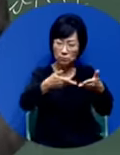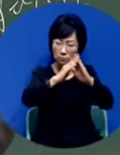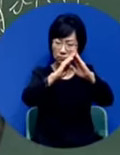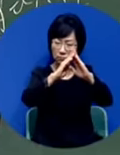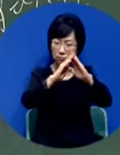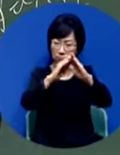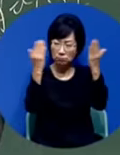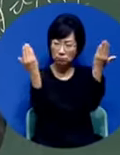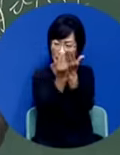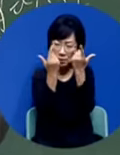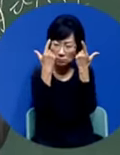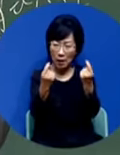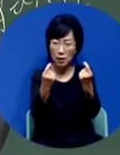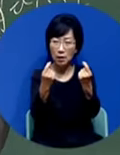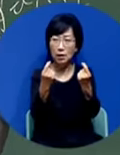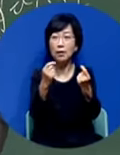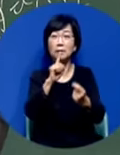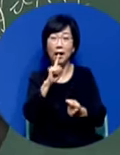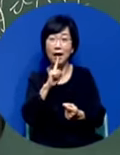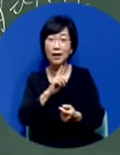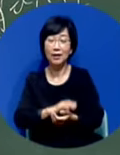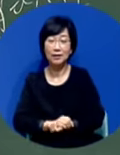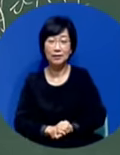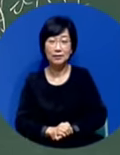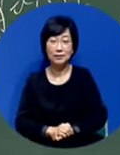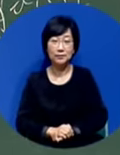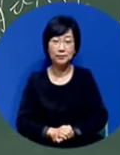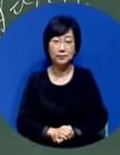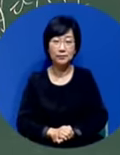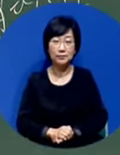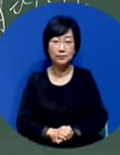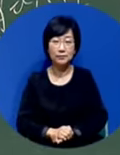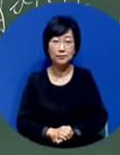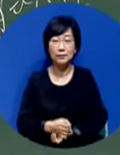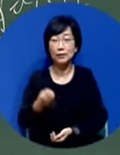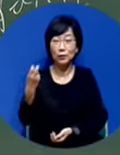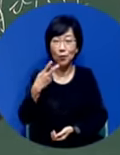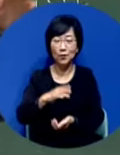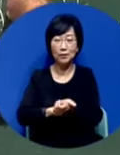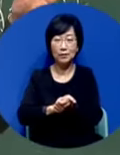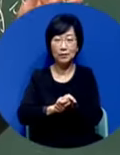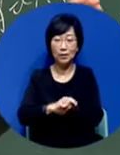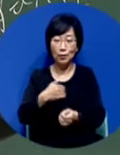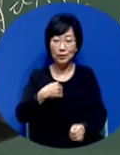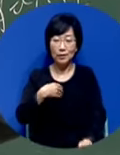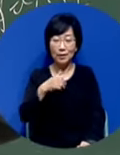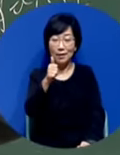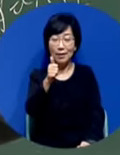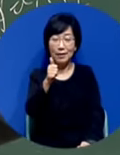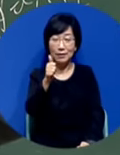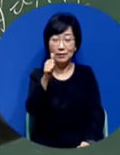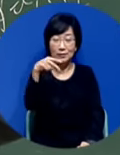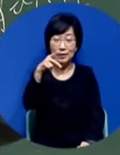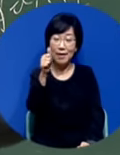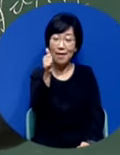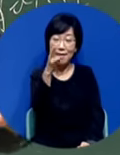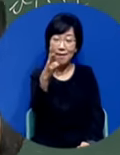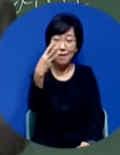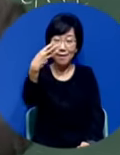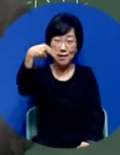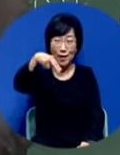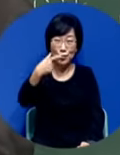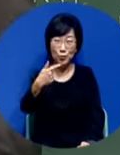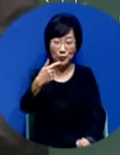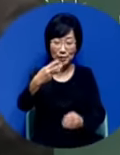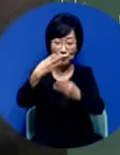那这些人他们也是听了我讲道之后来重新来做了一个检验才知道呢. 그런데다가 하필이면 지금 우리가 혜륜이 그 유치원 그거 다 세우고 있어요.